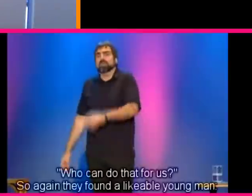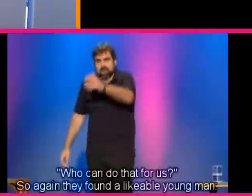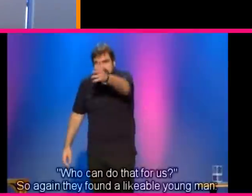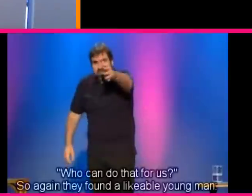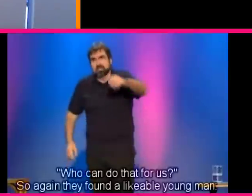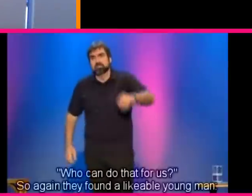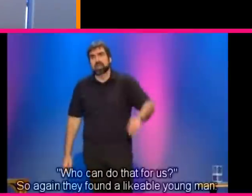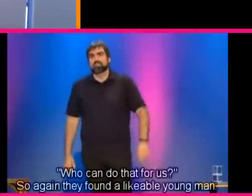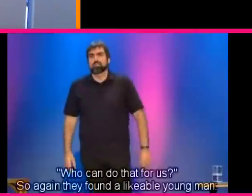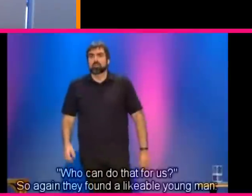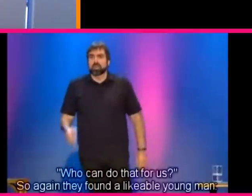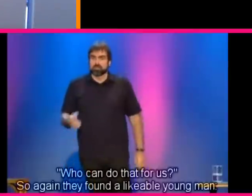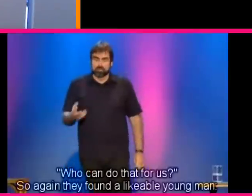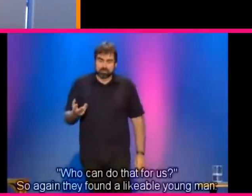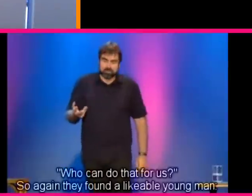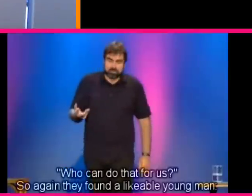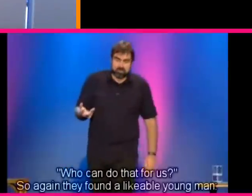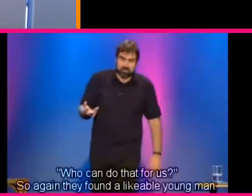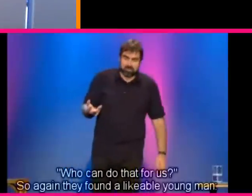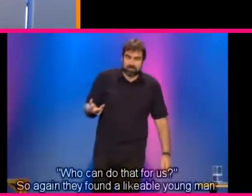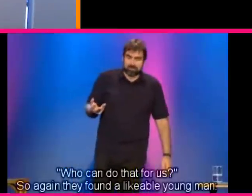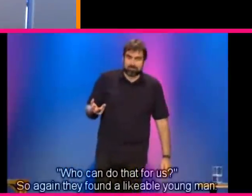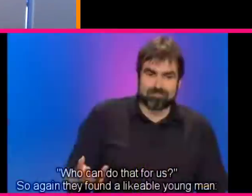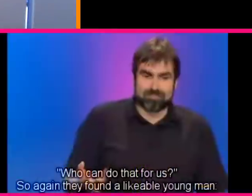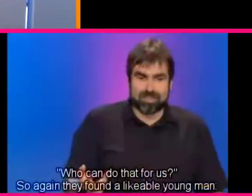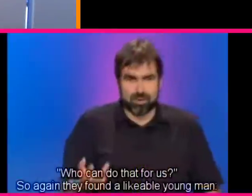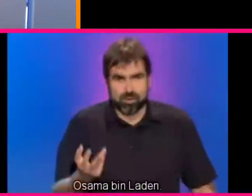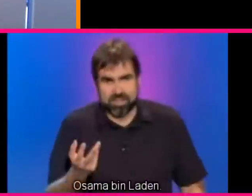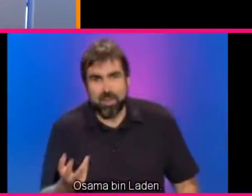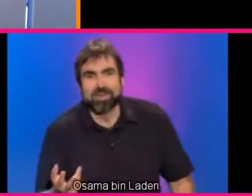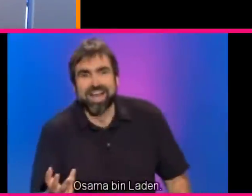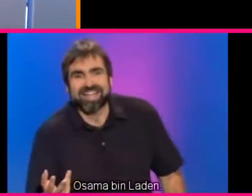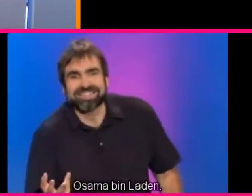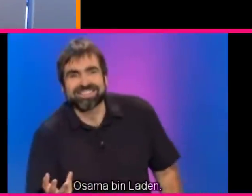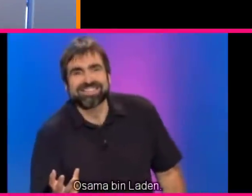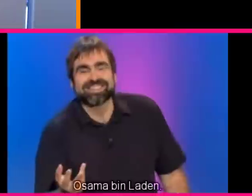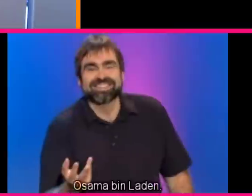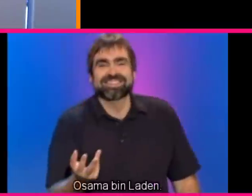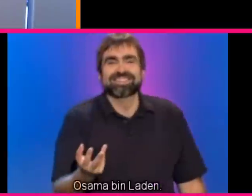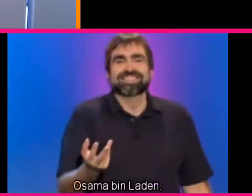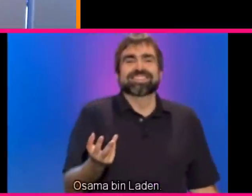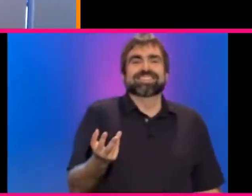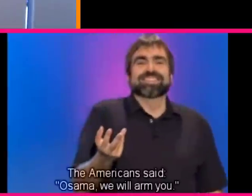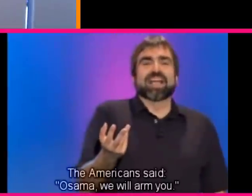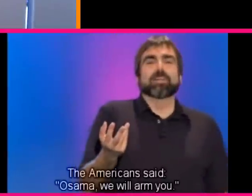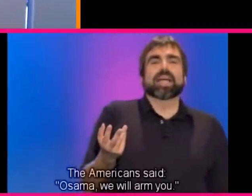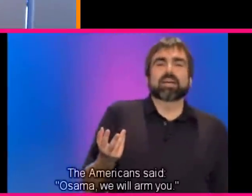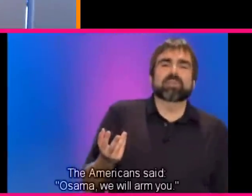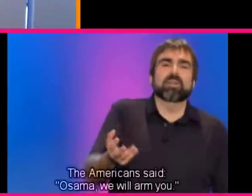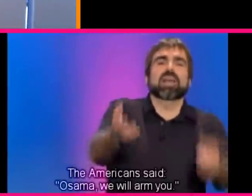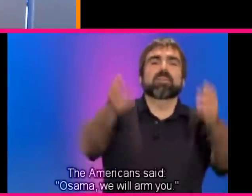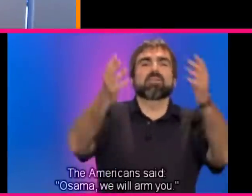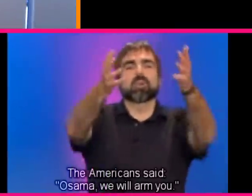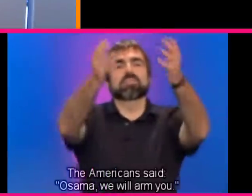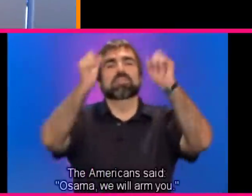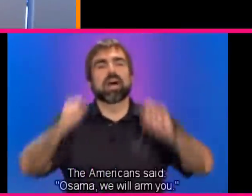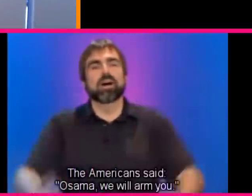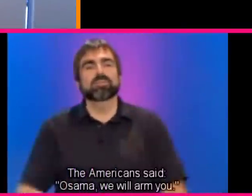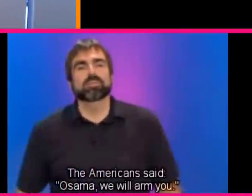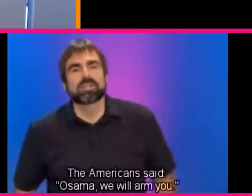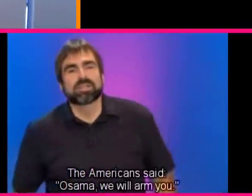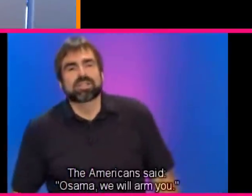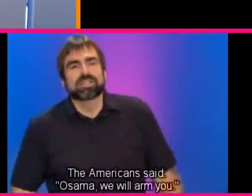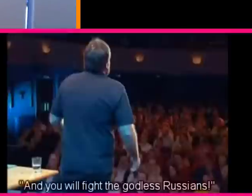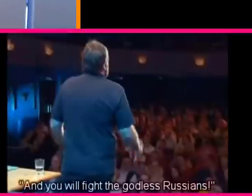uns machen da haben die wieder einen sympathischen jungen mann gefunden osama bin laden hier keiner gesagt sag mal gerüsten nicht